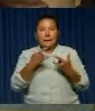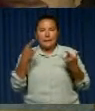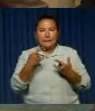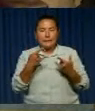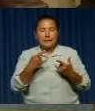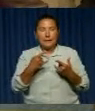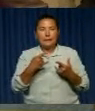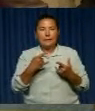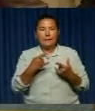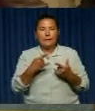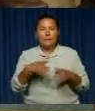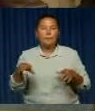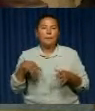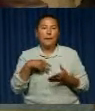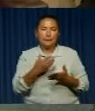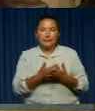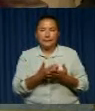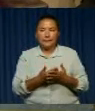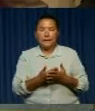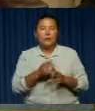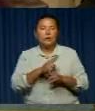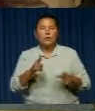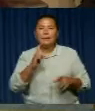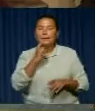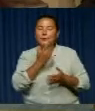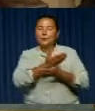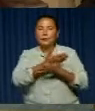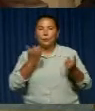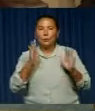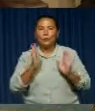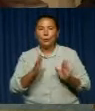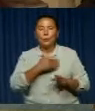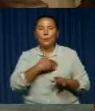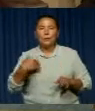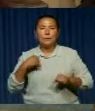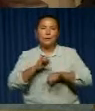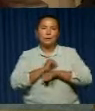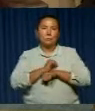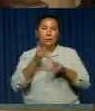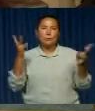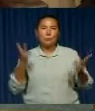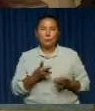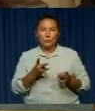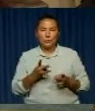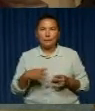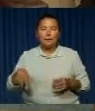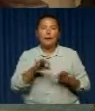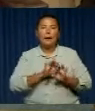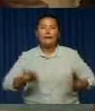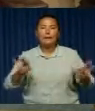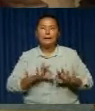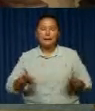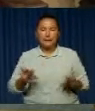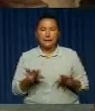КТК телеарнасында оның бар ол жаттығулар. Ешқандай қиыншылығы жоқ. Тек өкпен демалып тұруға әсер етуі керек. Тағы да бір айта кететін